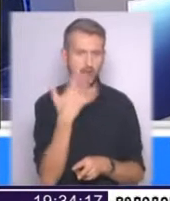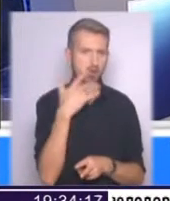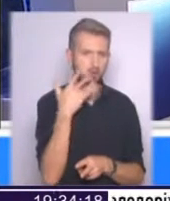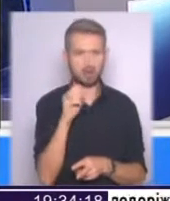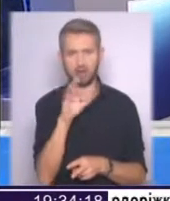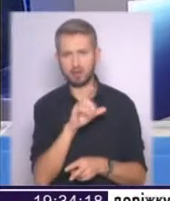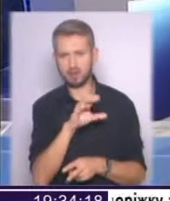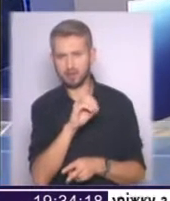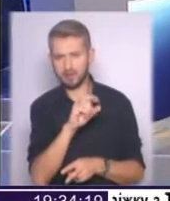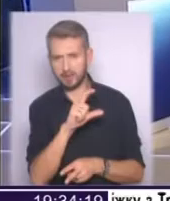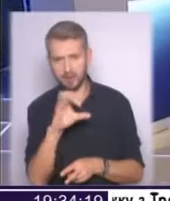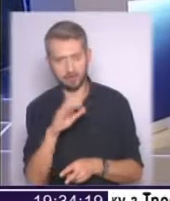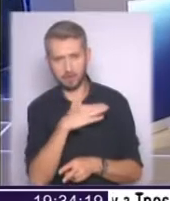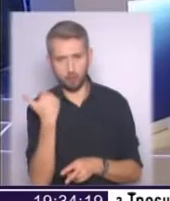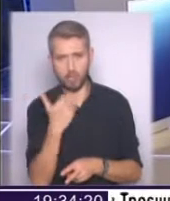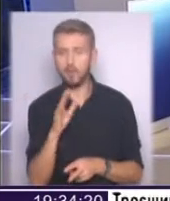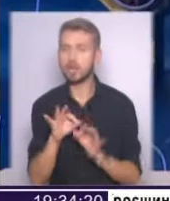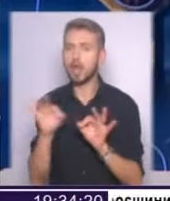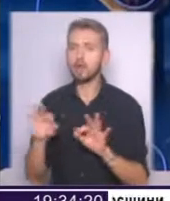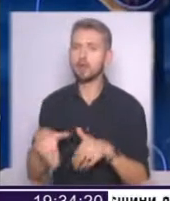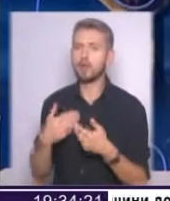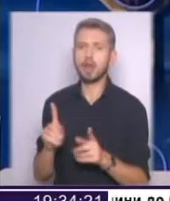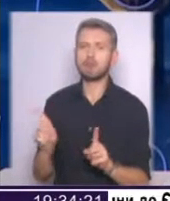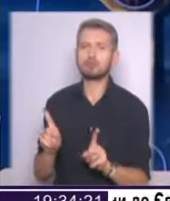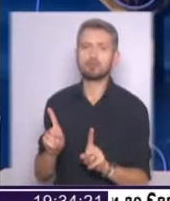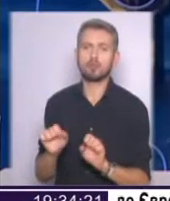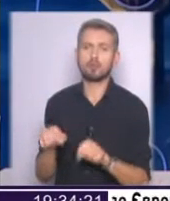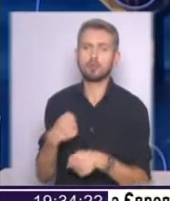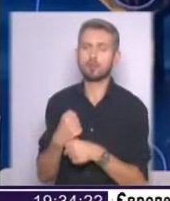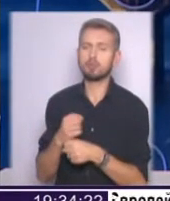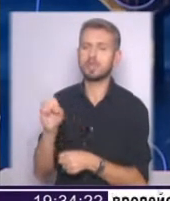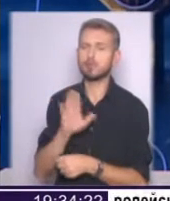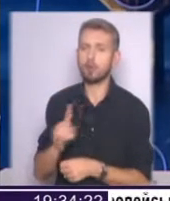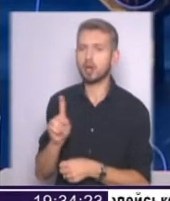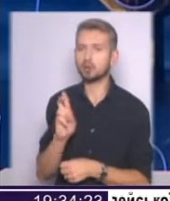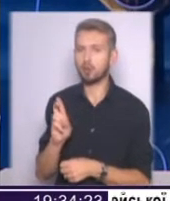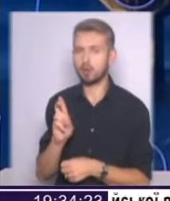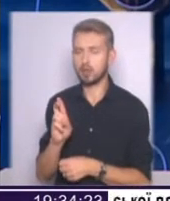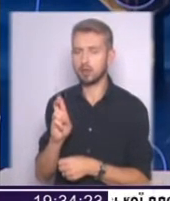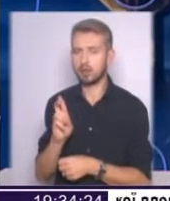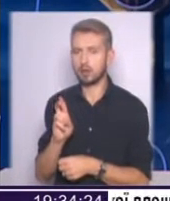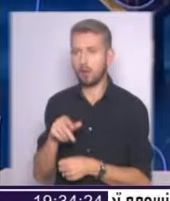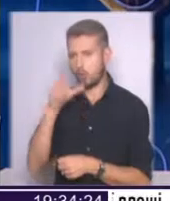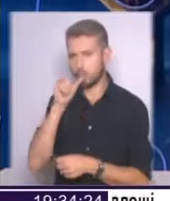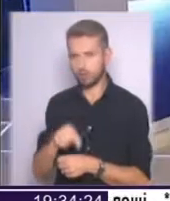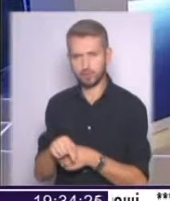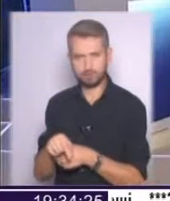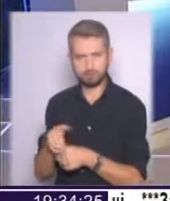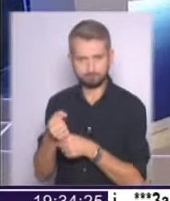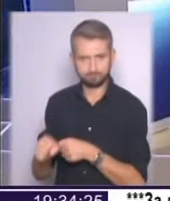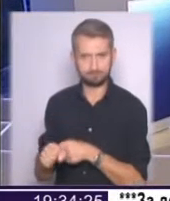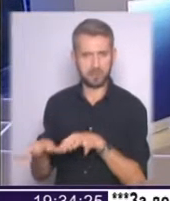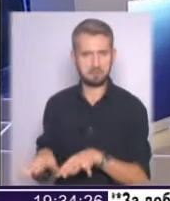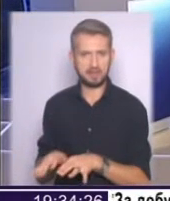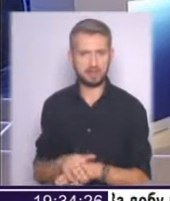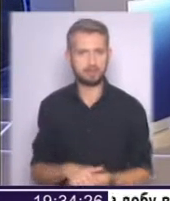а я якраз запитую, от в ідеальному варіанті, що могла зробити Європа для того, щоб поставити Путіна на місце? Не знаєте, тільки Європа,